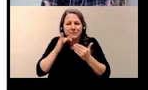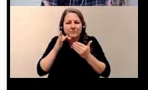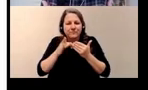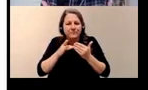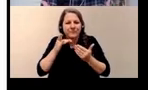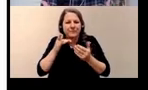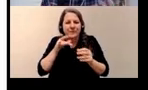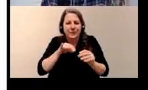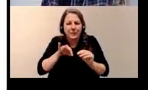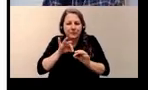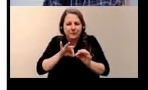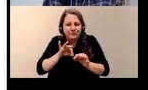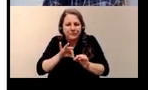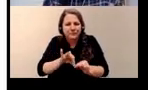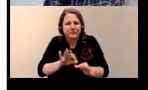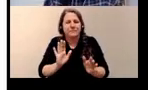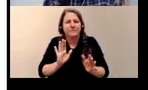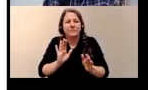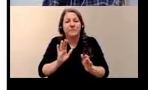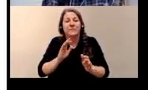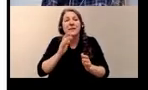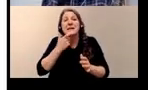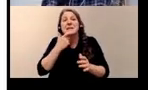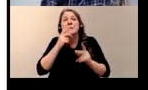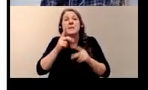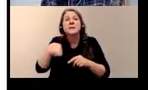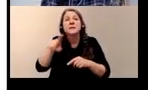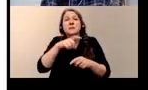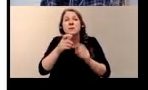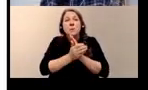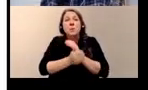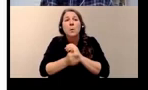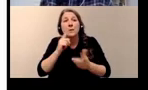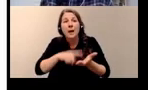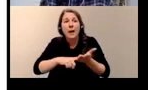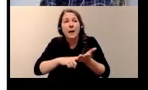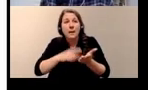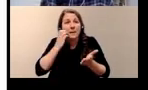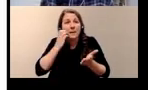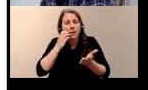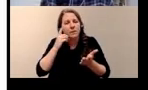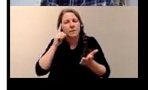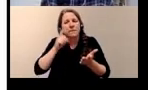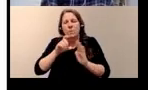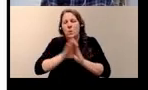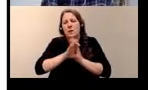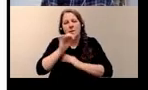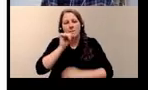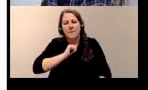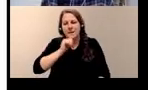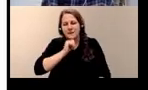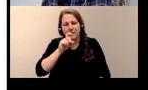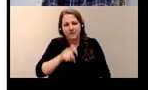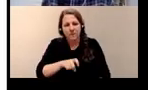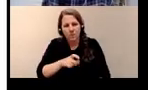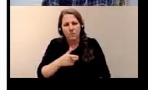souvent, les personnes qui sont capables de réparer un téléphone doivent être patients et être capables justement